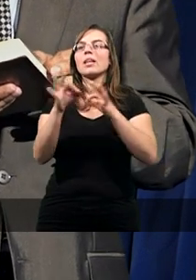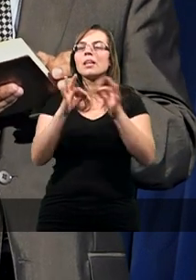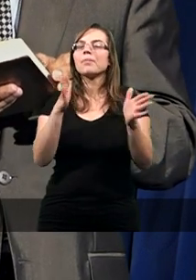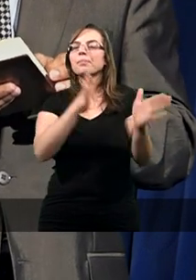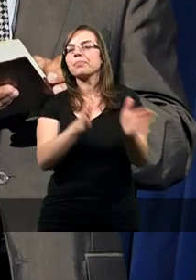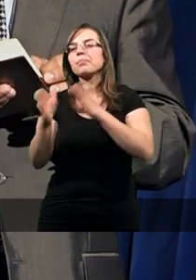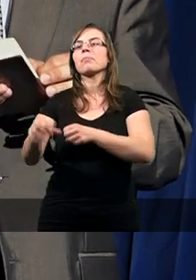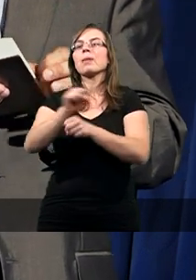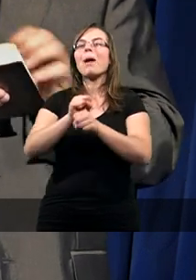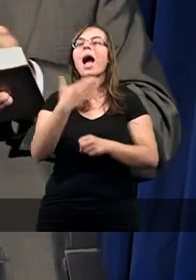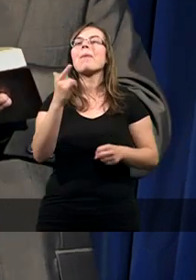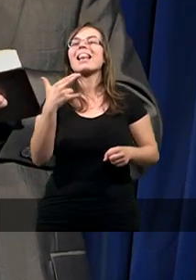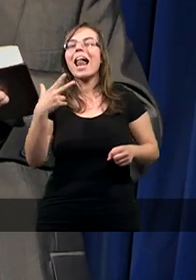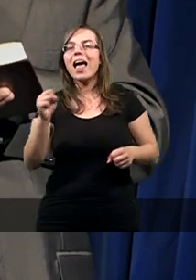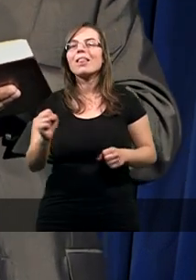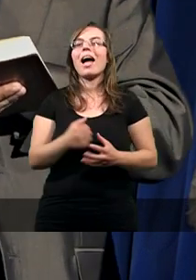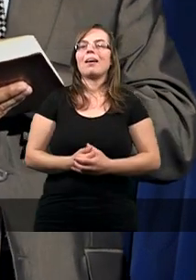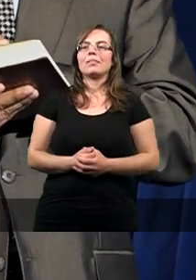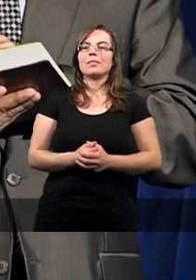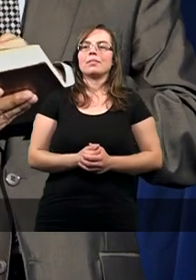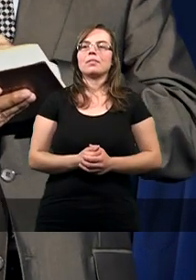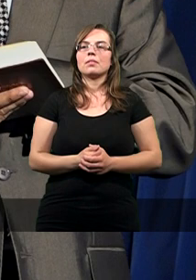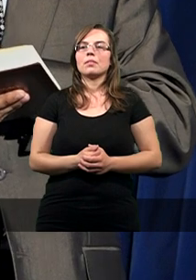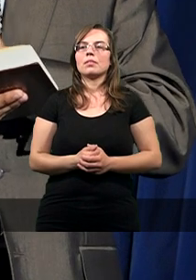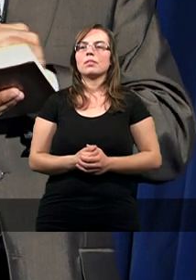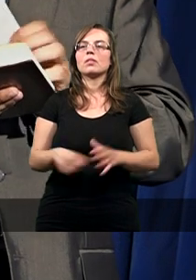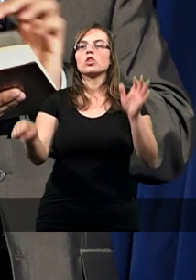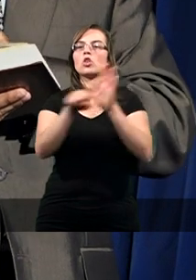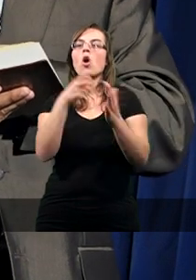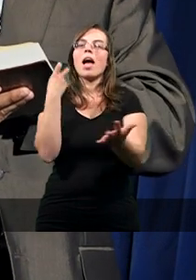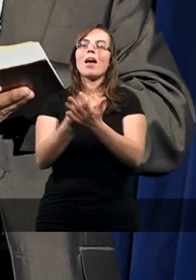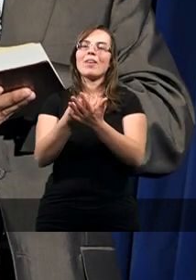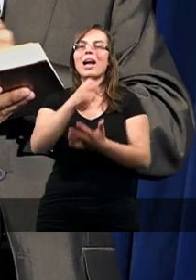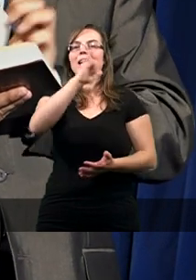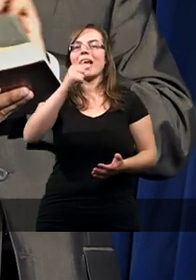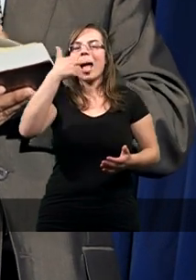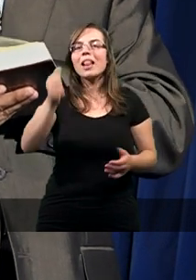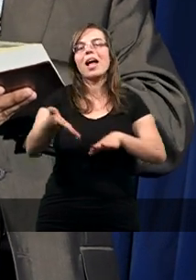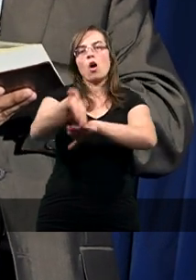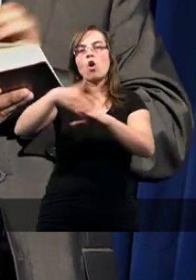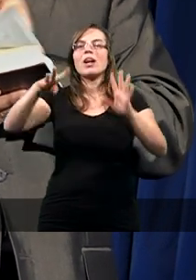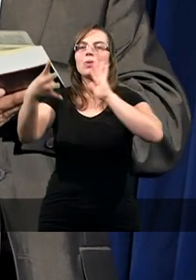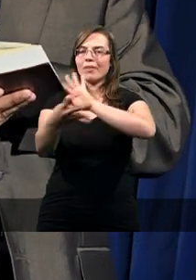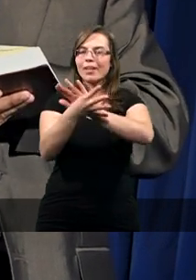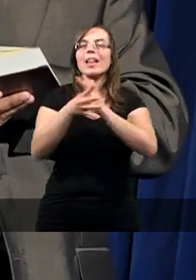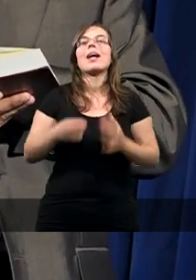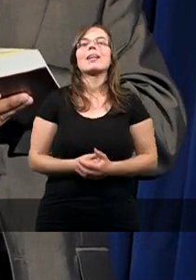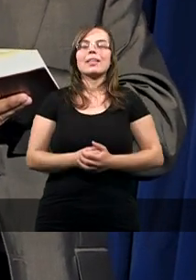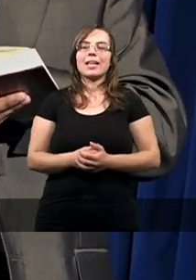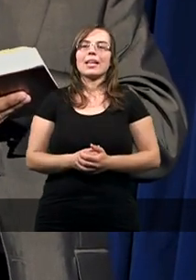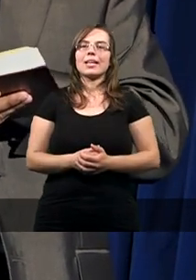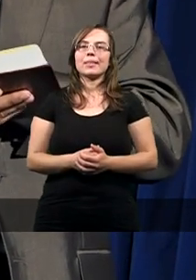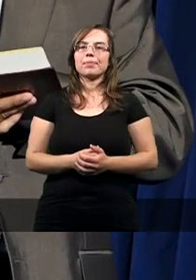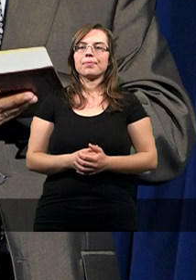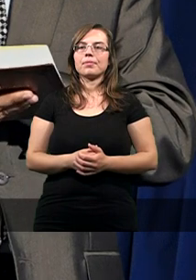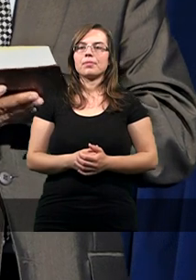dalej w historii Marii Magdaleny. To John chapter 19. Do Ewangelii Jana, rozdział 19. This is